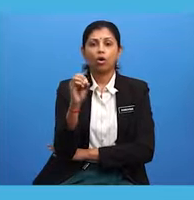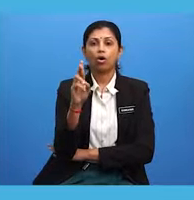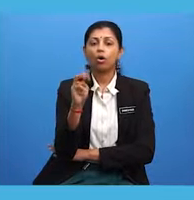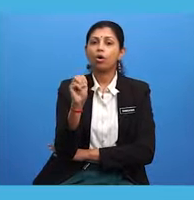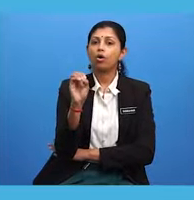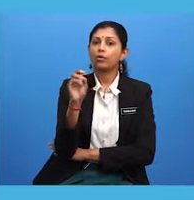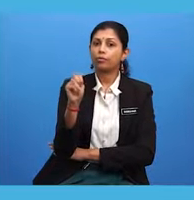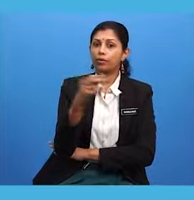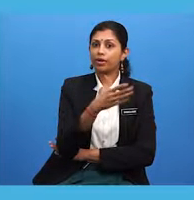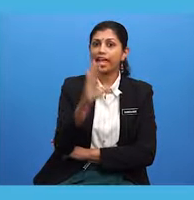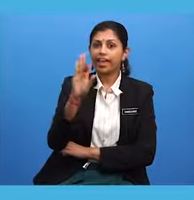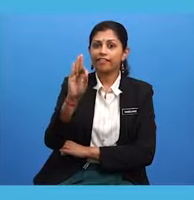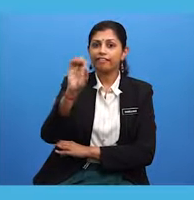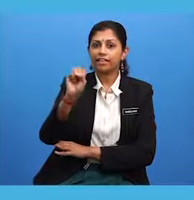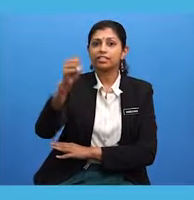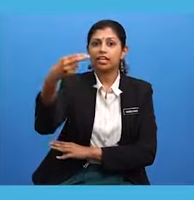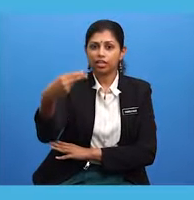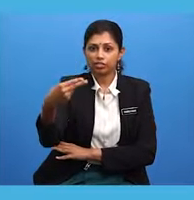hormon perangsang folikel